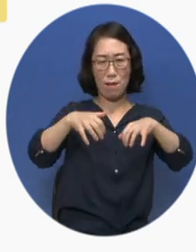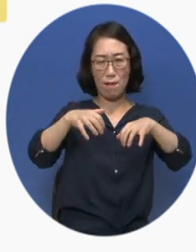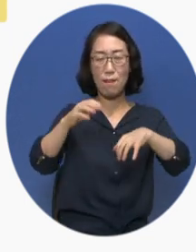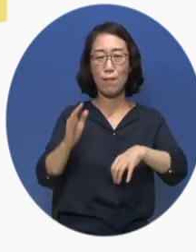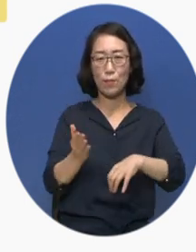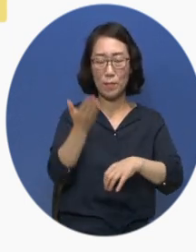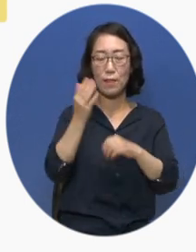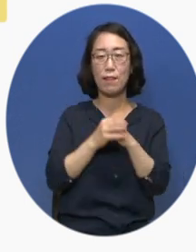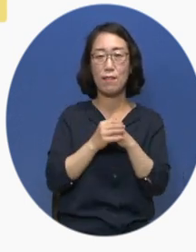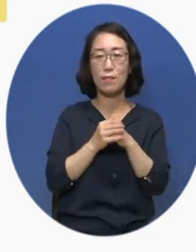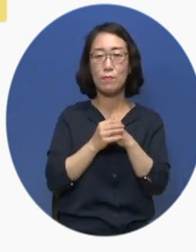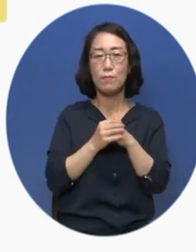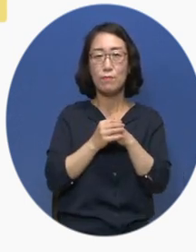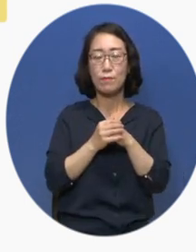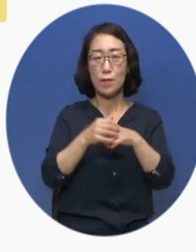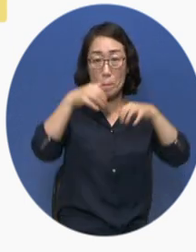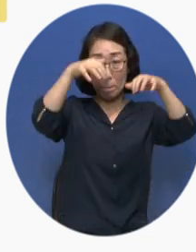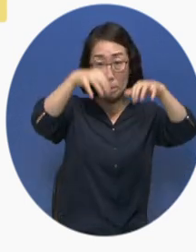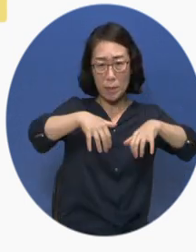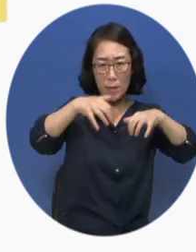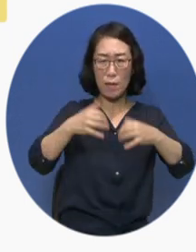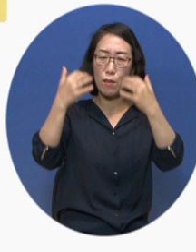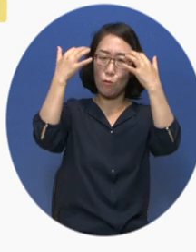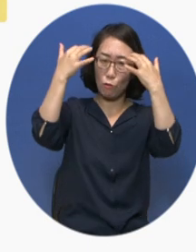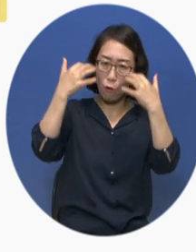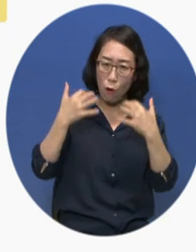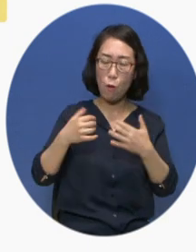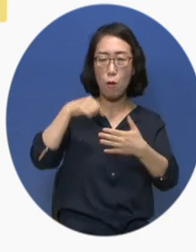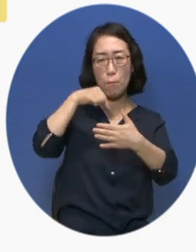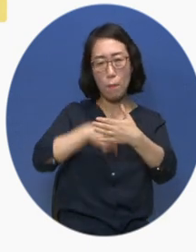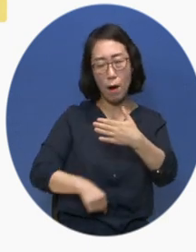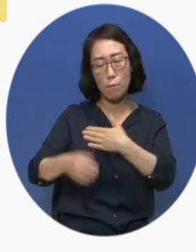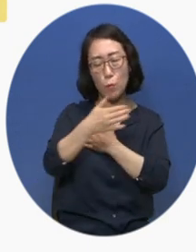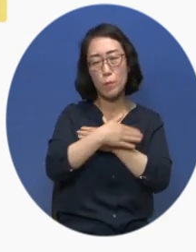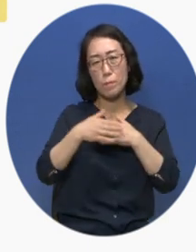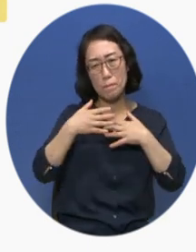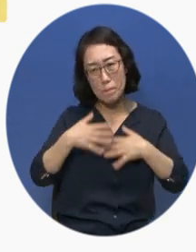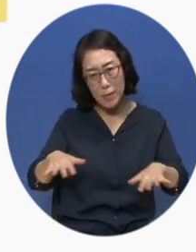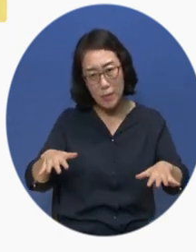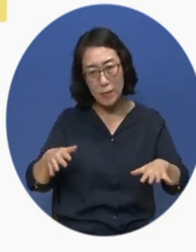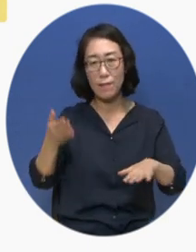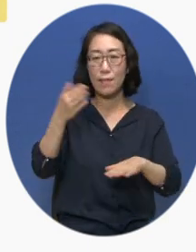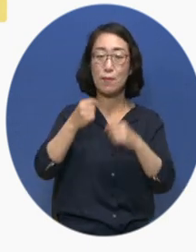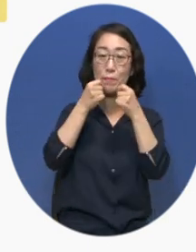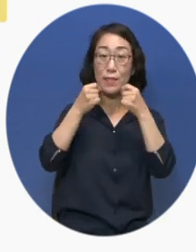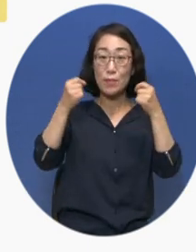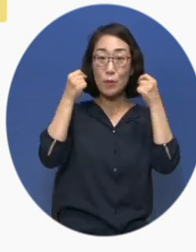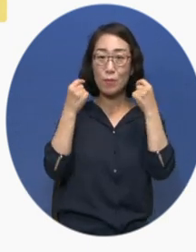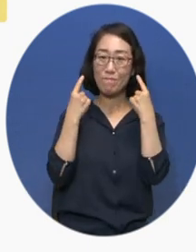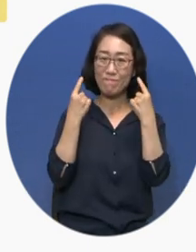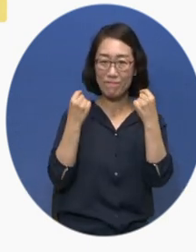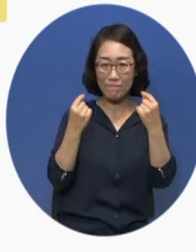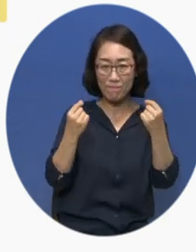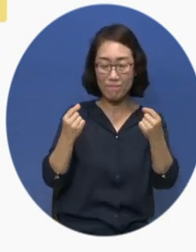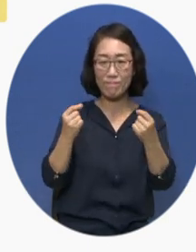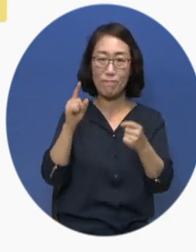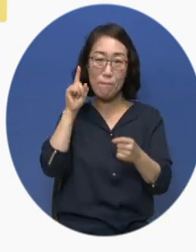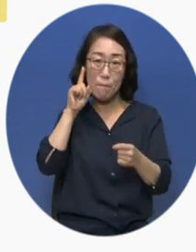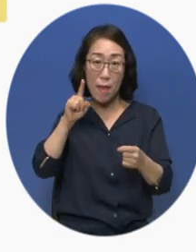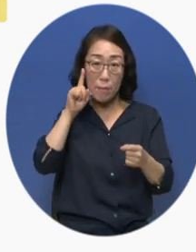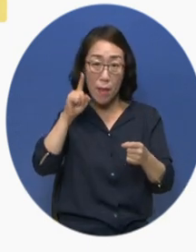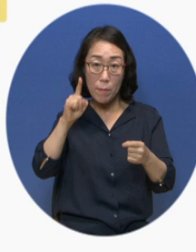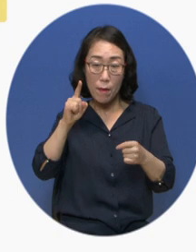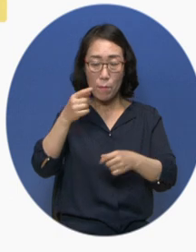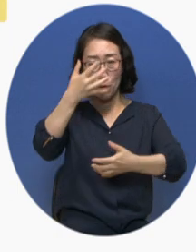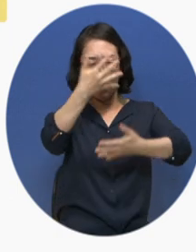실감합니다. 비와 무더위에 몸도 마음도 지치지만 미소를 잃지 않고 하루를 살다 보면 영화의